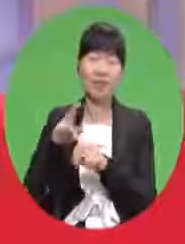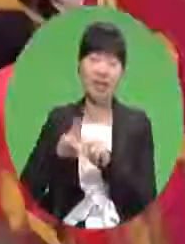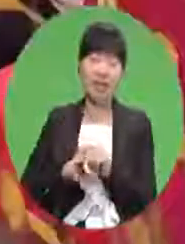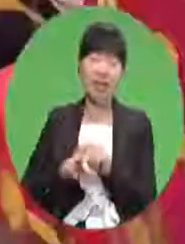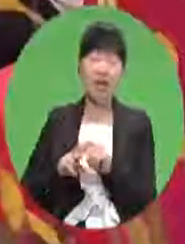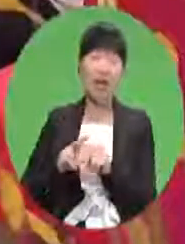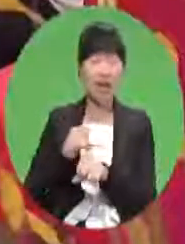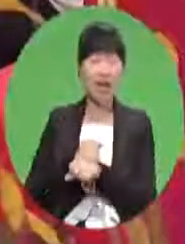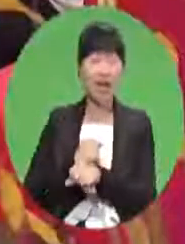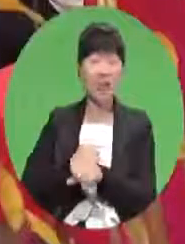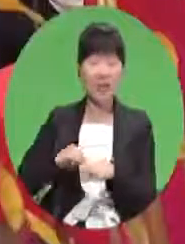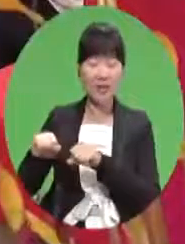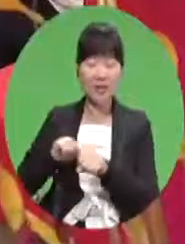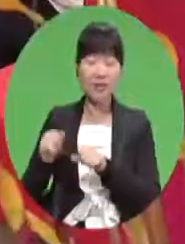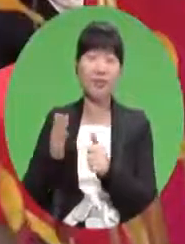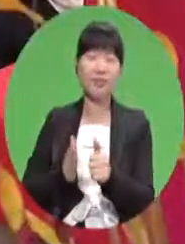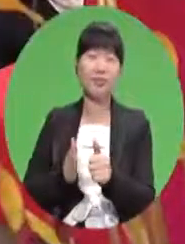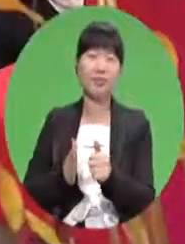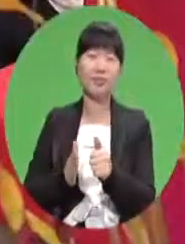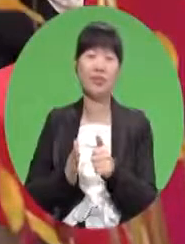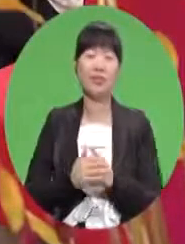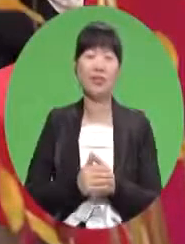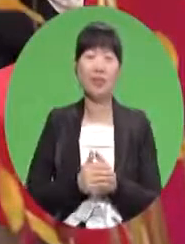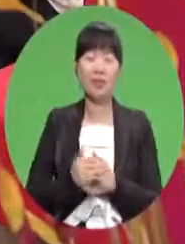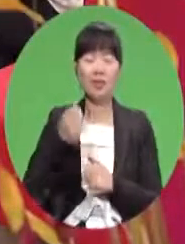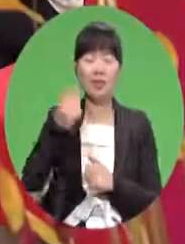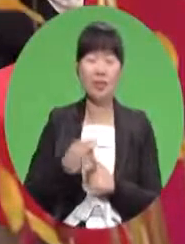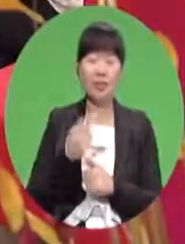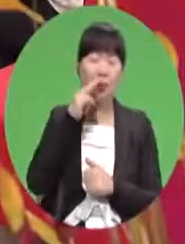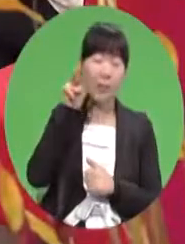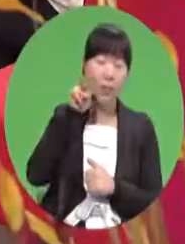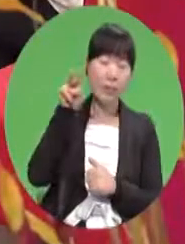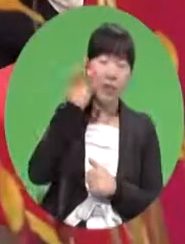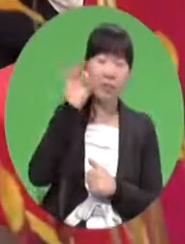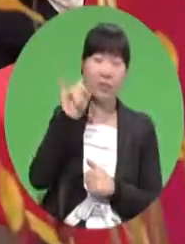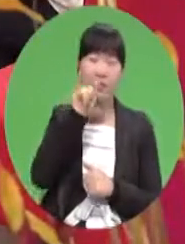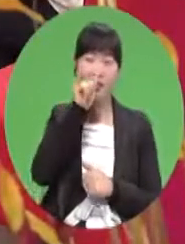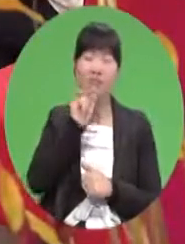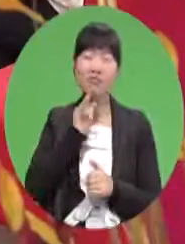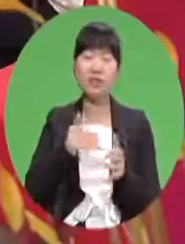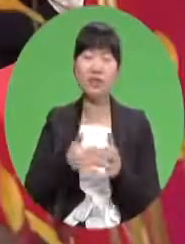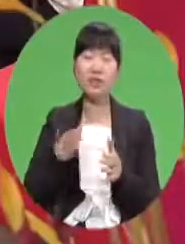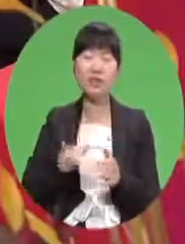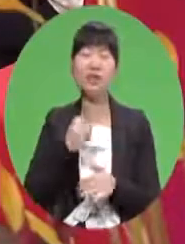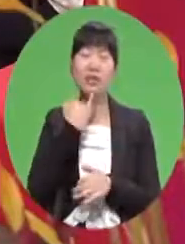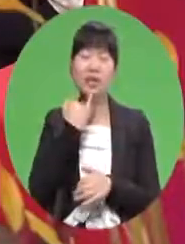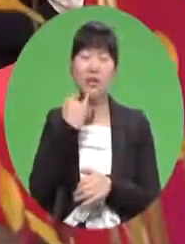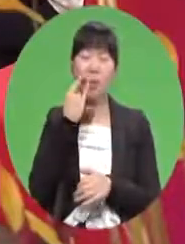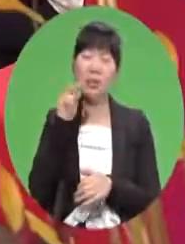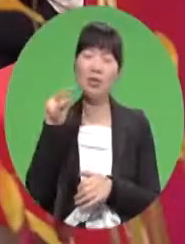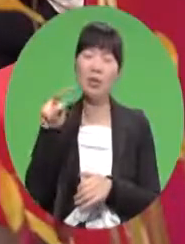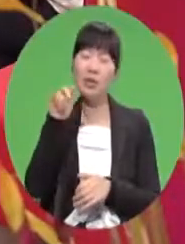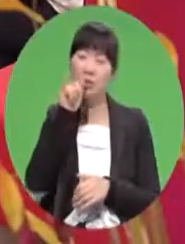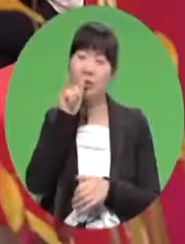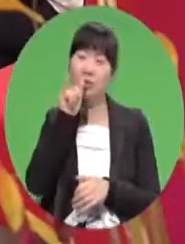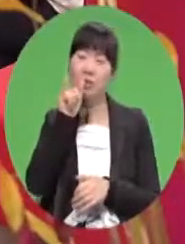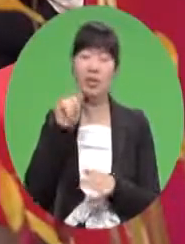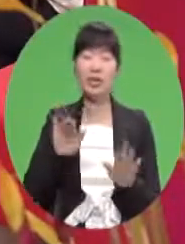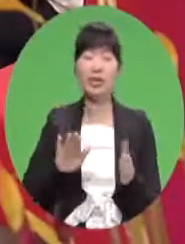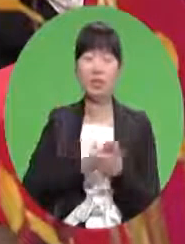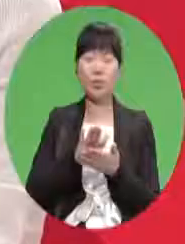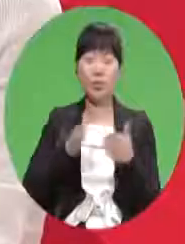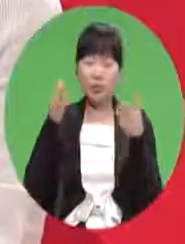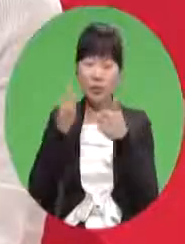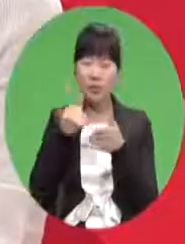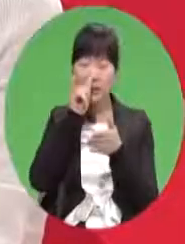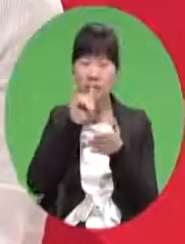뭐 하는 척 하고 계시라는 네. 거예요. 그럼 아이가 몇 번을 이렇게 보지만 뭐 괜찮고 엄마 저기 있고 그럼 애가 놀이에